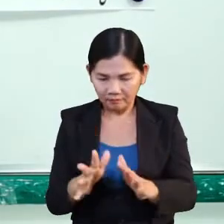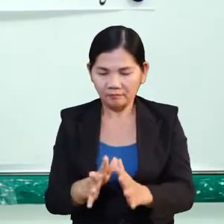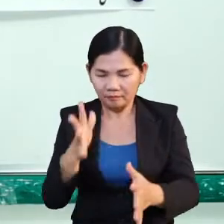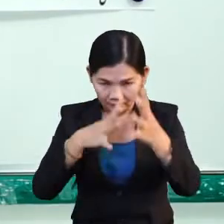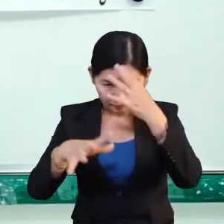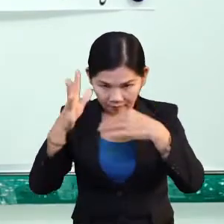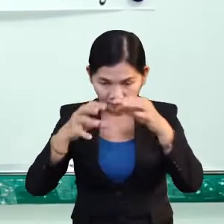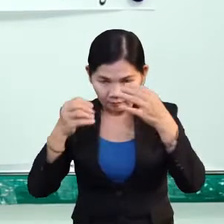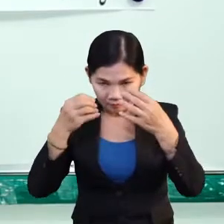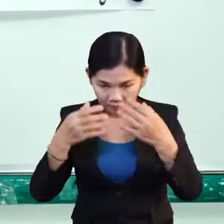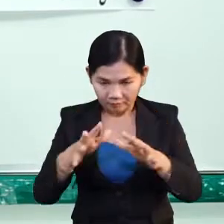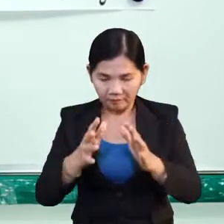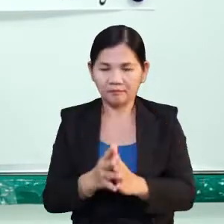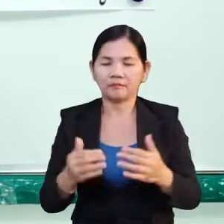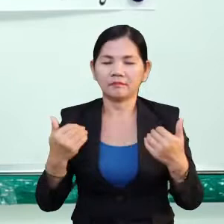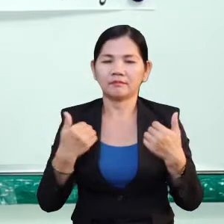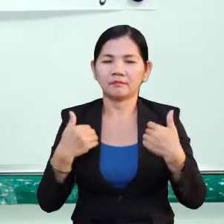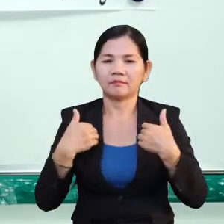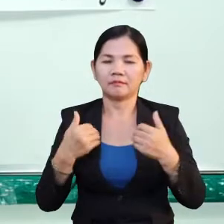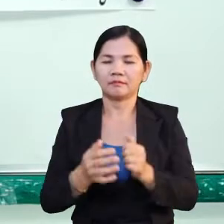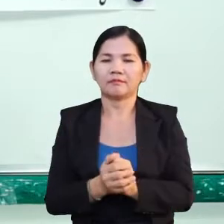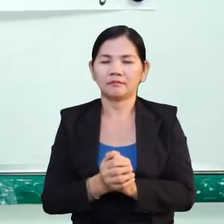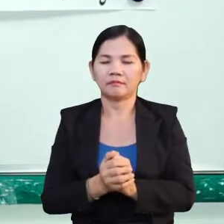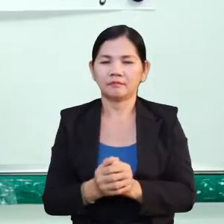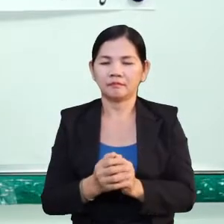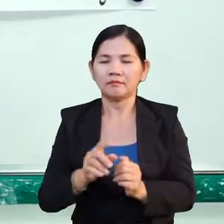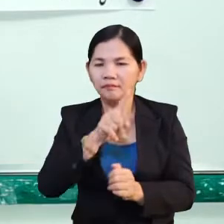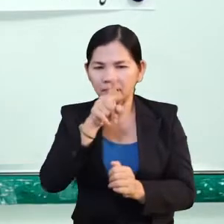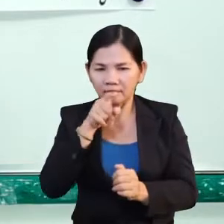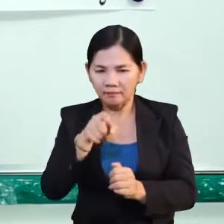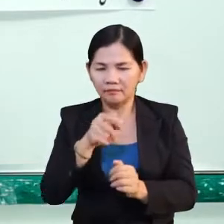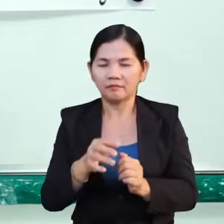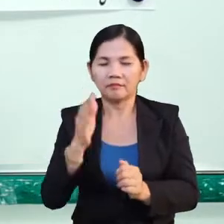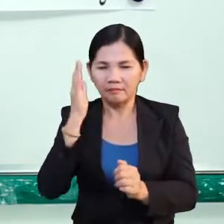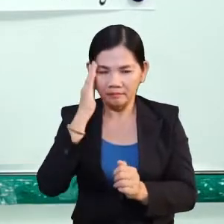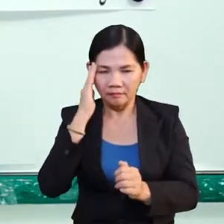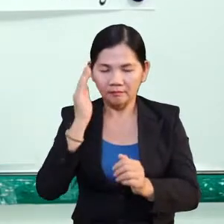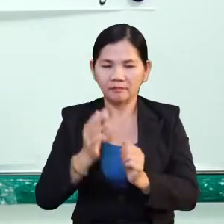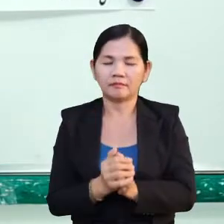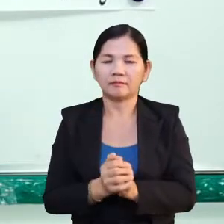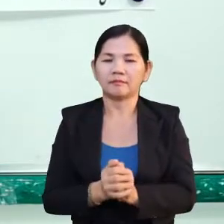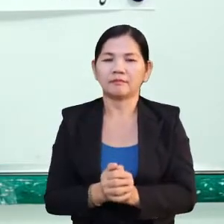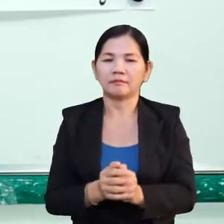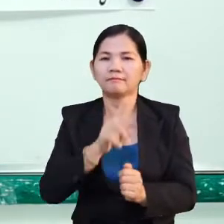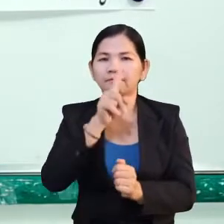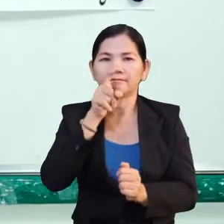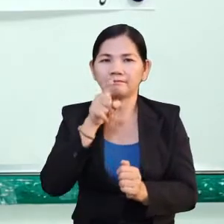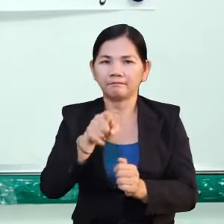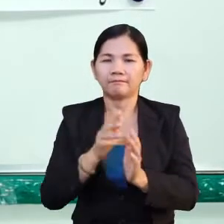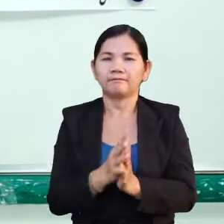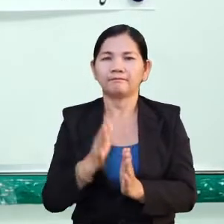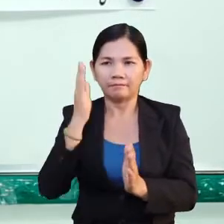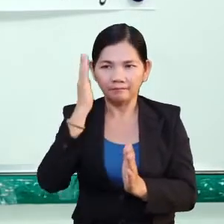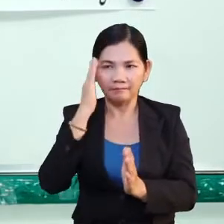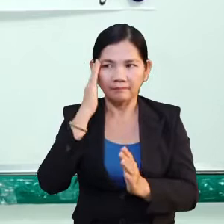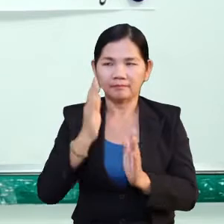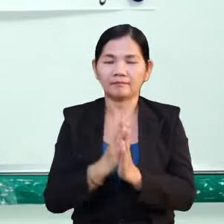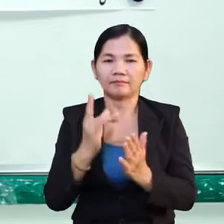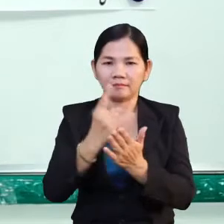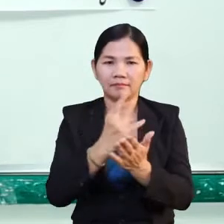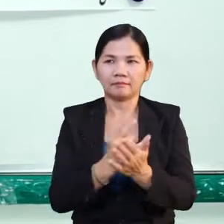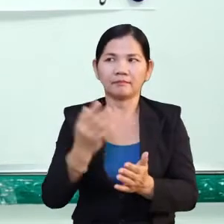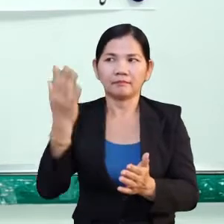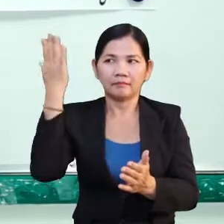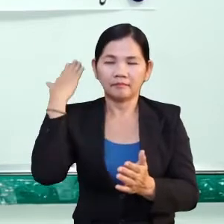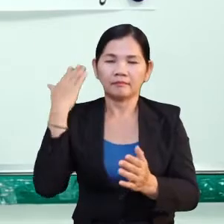នរួចហើយតើអ្នកកូនគិតមើលពេលដែលអ្នកគ្រូសួរហ្នឹងកូនចេះអត់អញ្ចឹងពេលដែលអ្នកគ្រូសួរទៅបើកូនចេះគឺអញ្ចឹងមេរៀនយើងថ្ងៃ